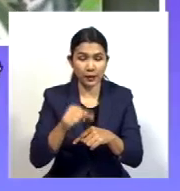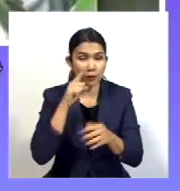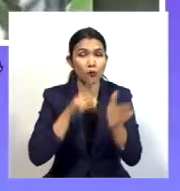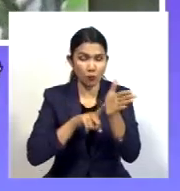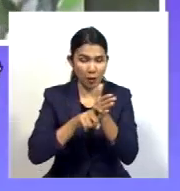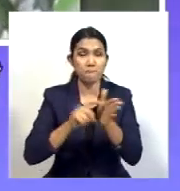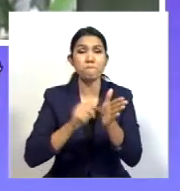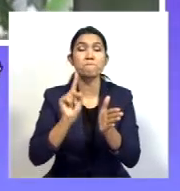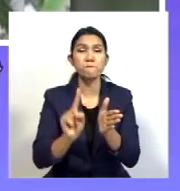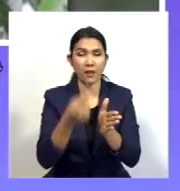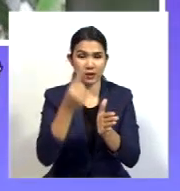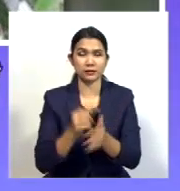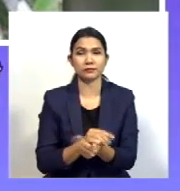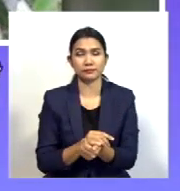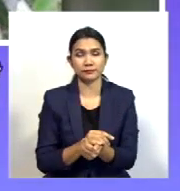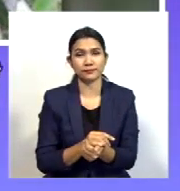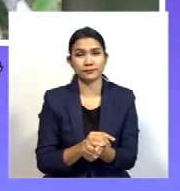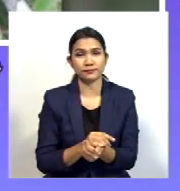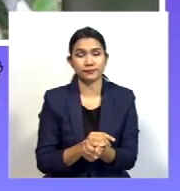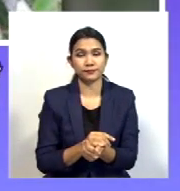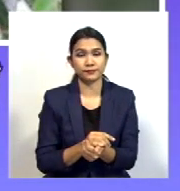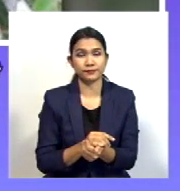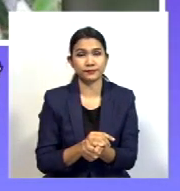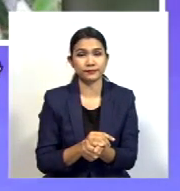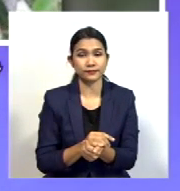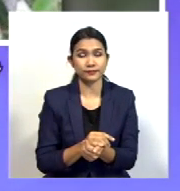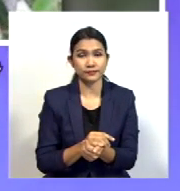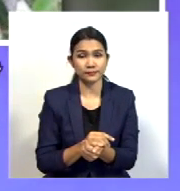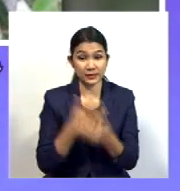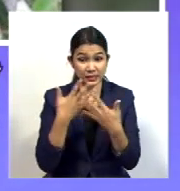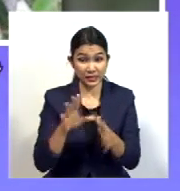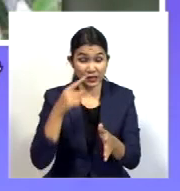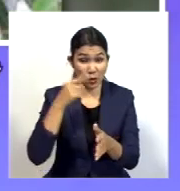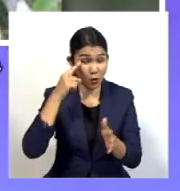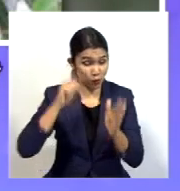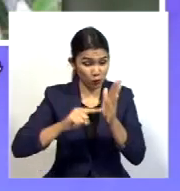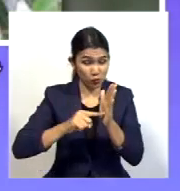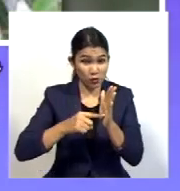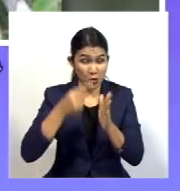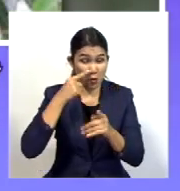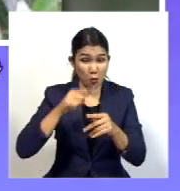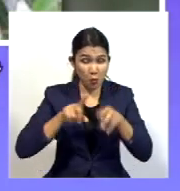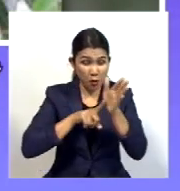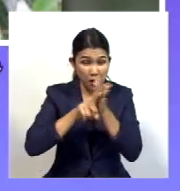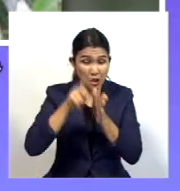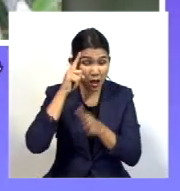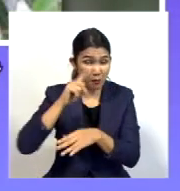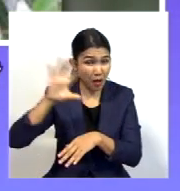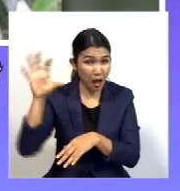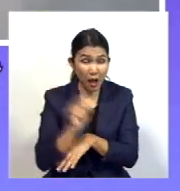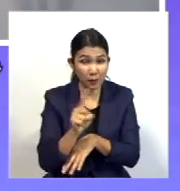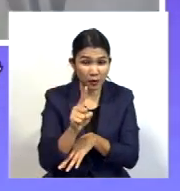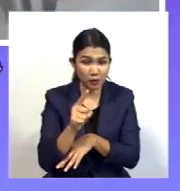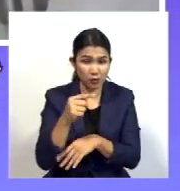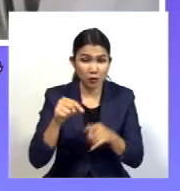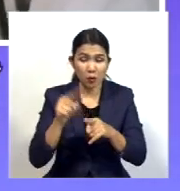สายพันธุ์ใหม่นะครับแล้วก็ต้นตอนะครับของไวรัสตรงนี้นะครับก็คือจากวงวานวิทยาการวิวัฒน